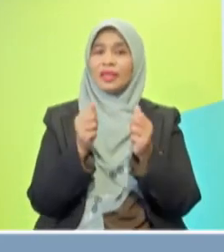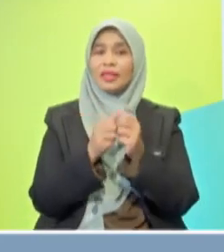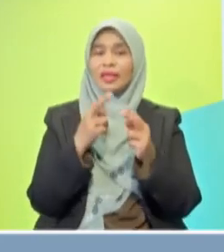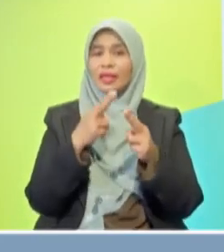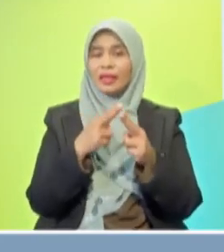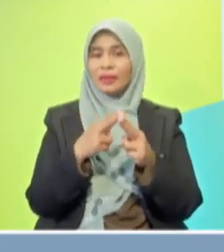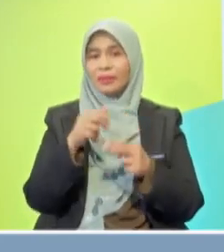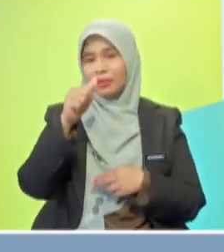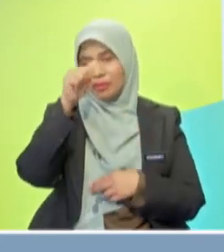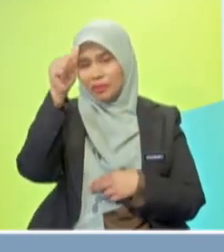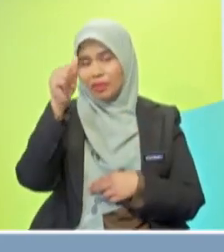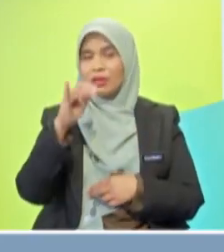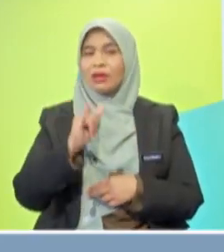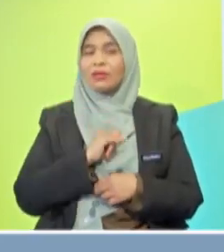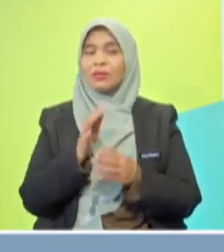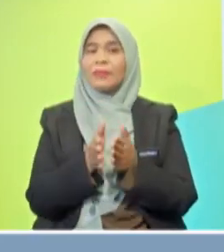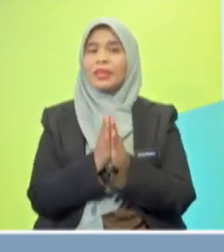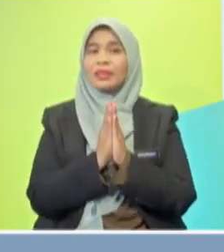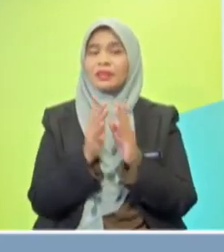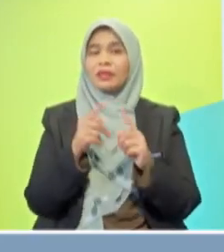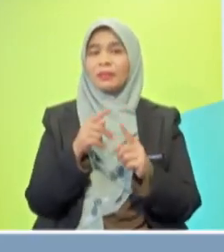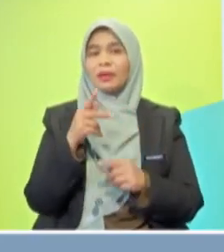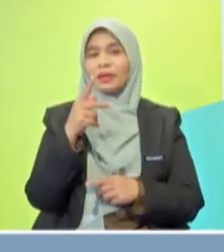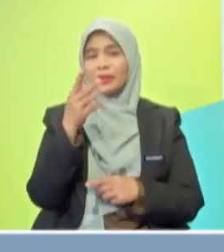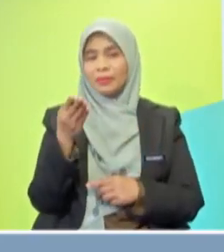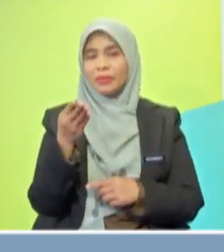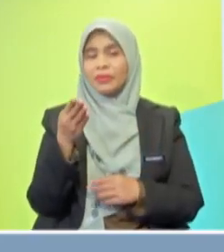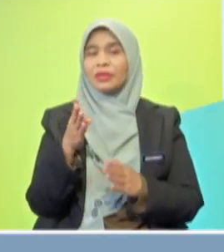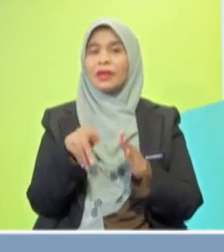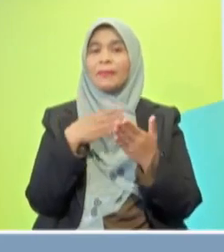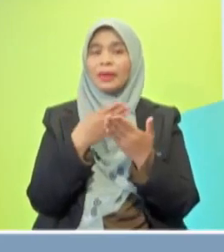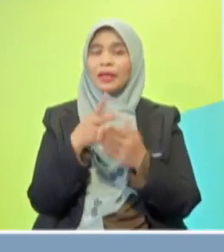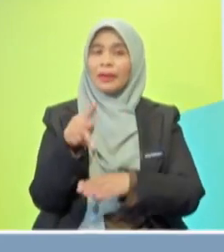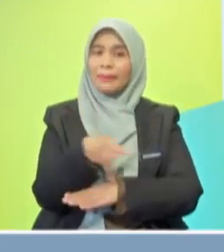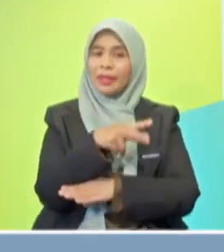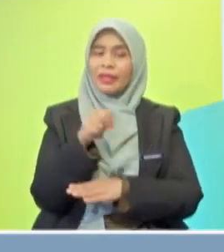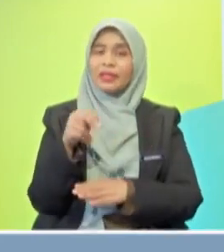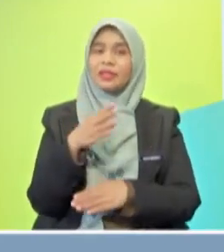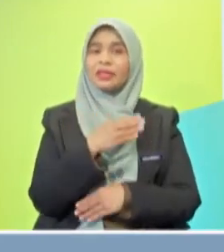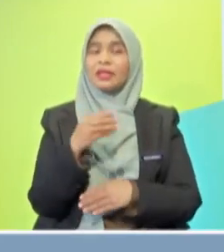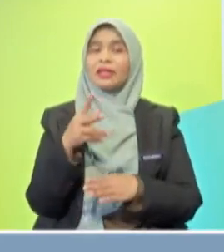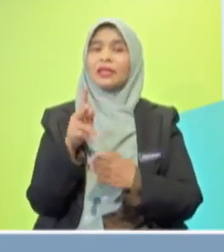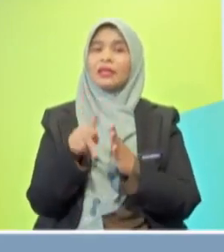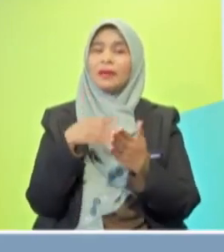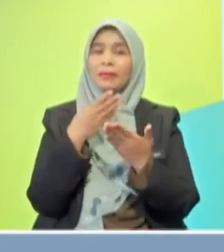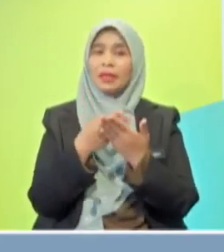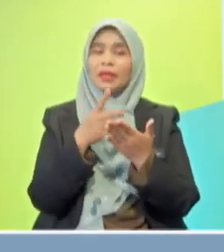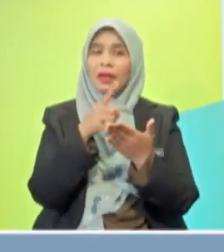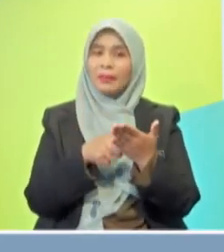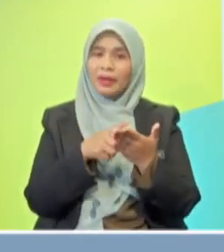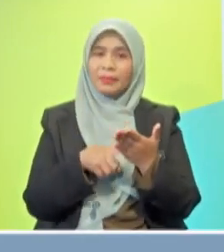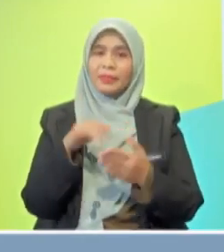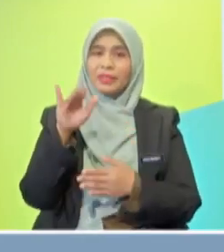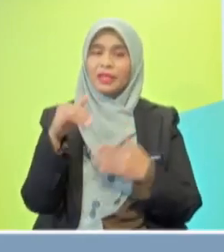namamu ya Allah, aku minta kepadamu kebaikan pakaian ini dan kebaikan apa-apa yang ada